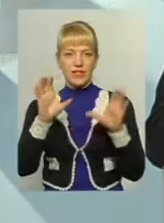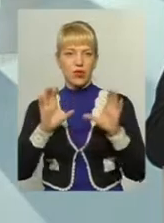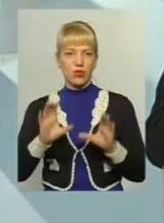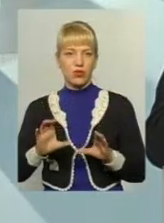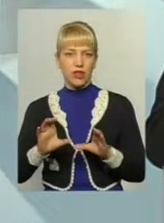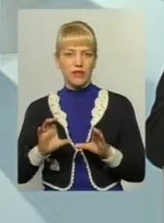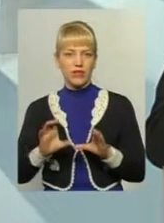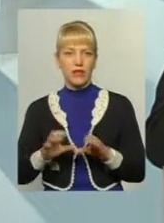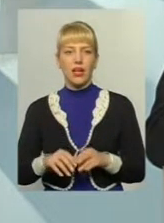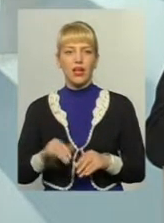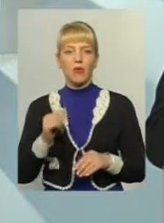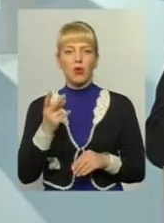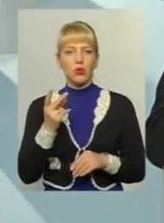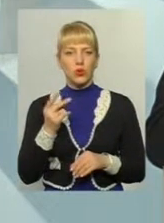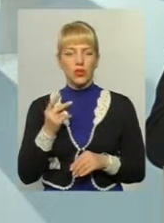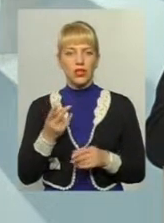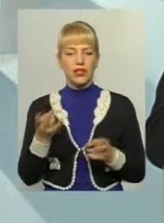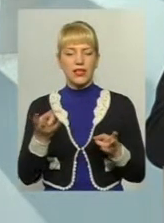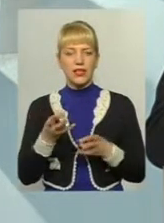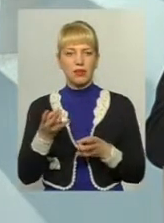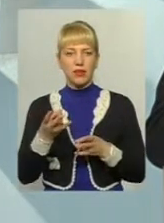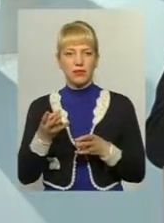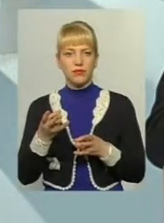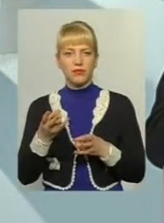вирішувати проблеми, які зараз постають перед ОСББ,